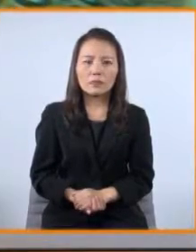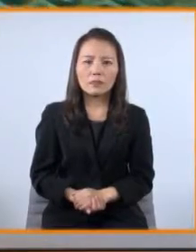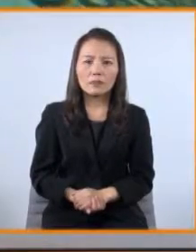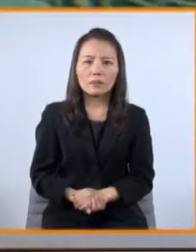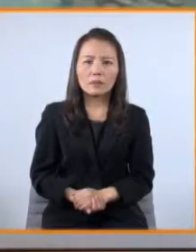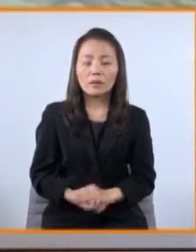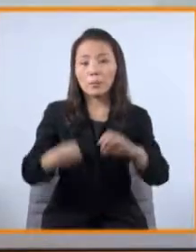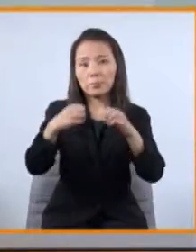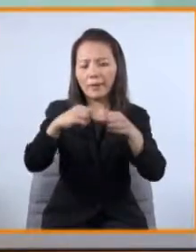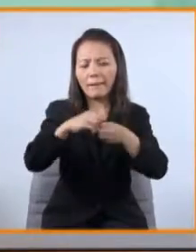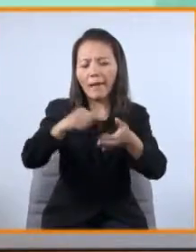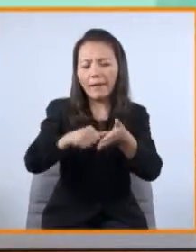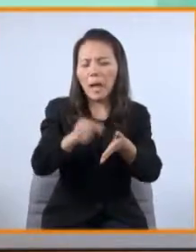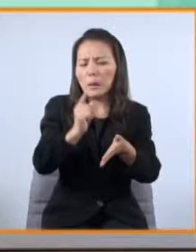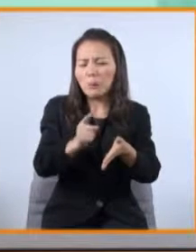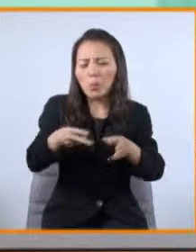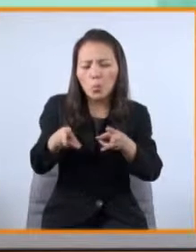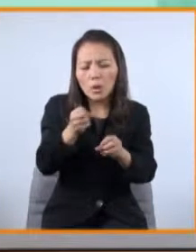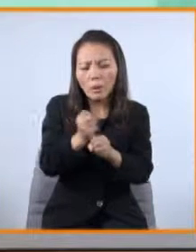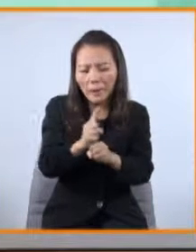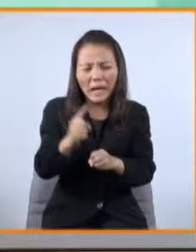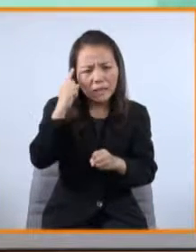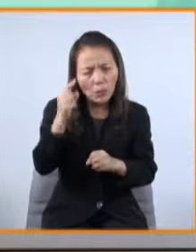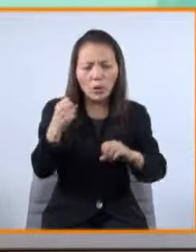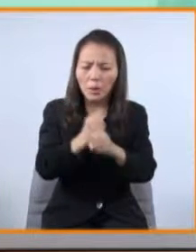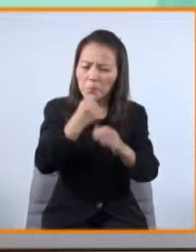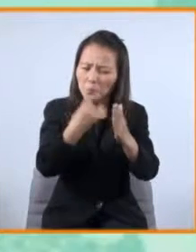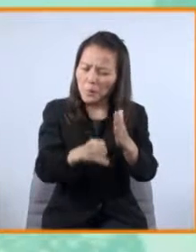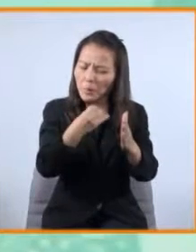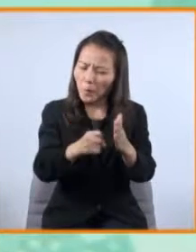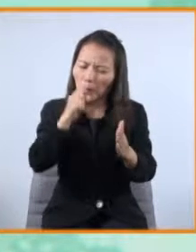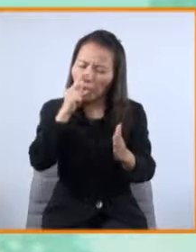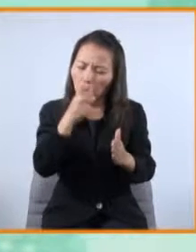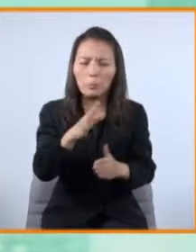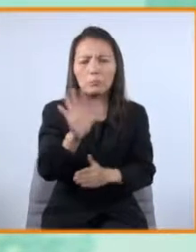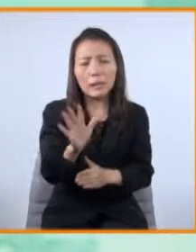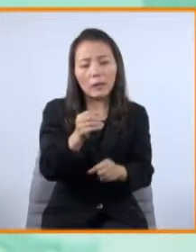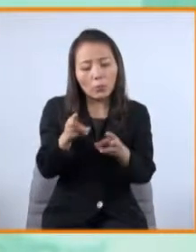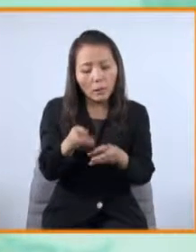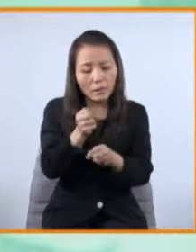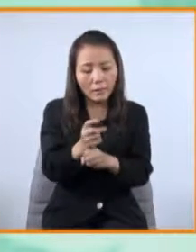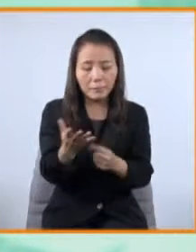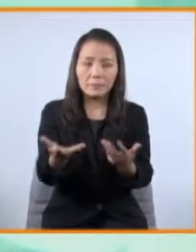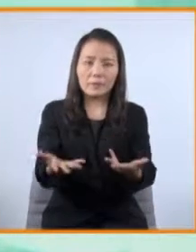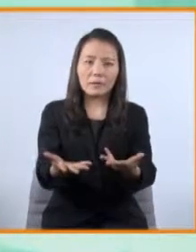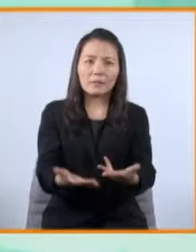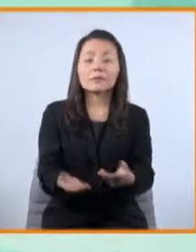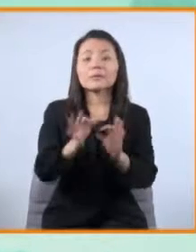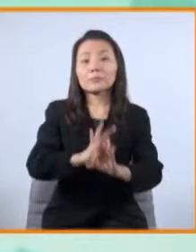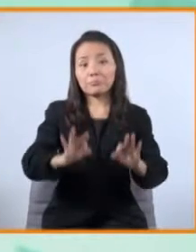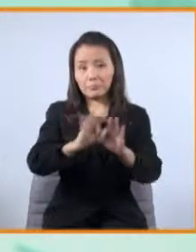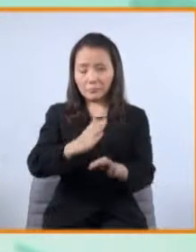แก้ปัญหาเดิมๆยังไงเราจะทำยังไงไม่ให้ความผิดพลาดเกิดขึ้นอีกนะครับเราต้องคิ